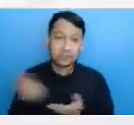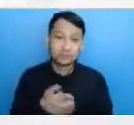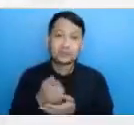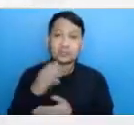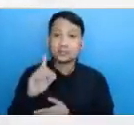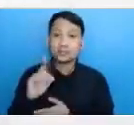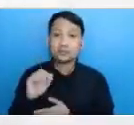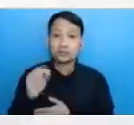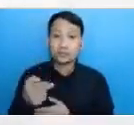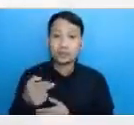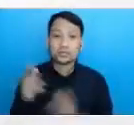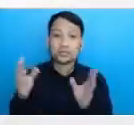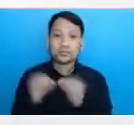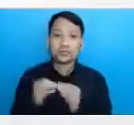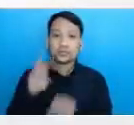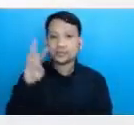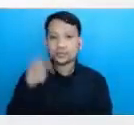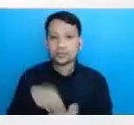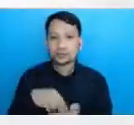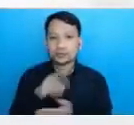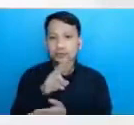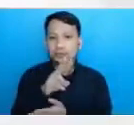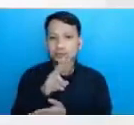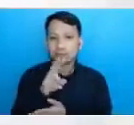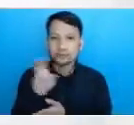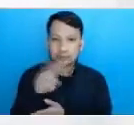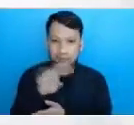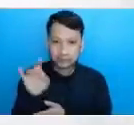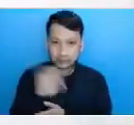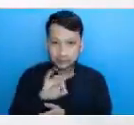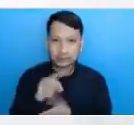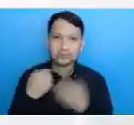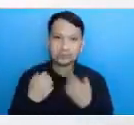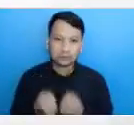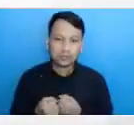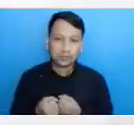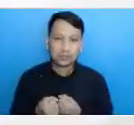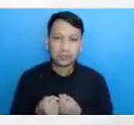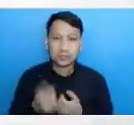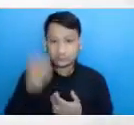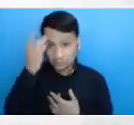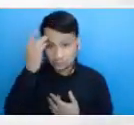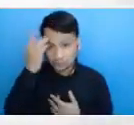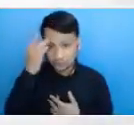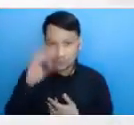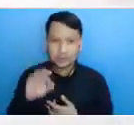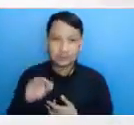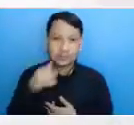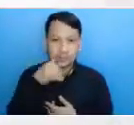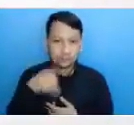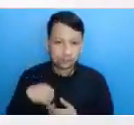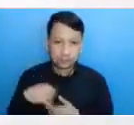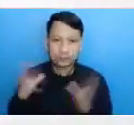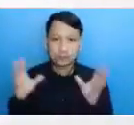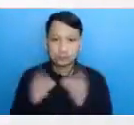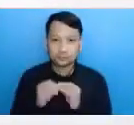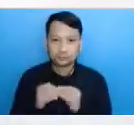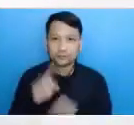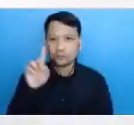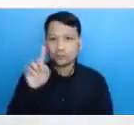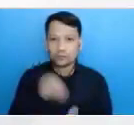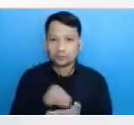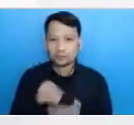52,132 na ang active cases, kung saan 93.3% ang mild, 2.3% ang